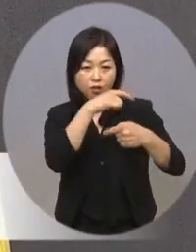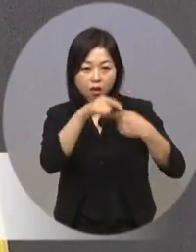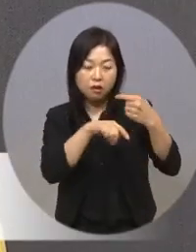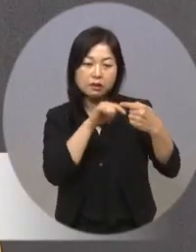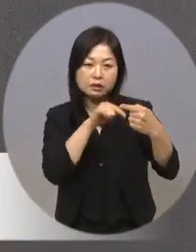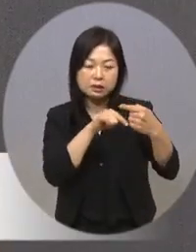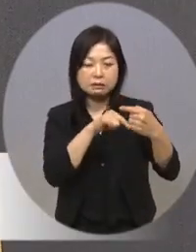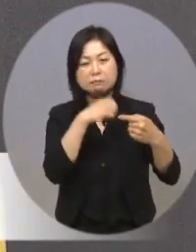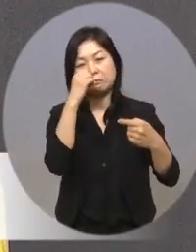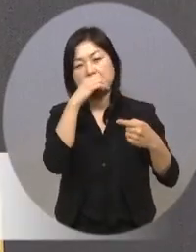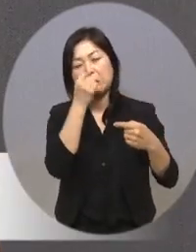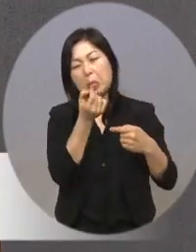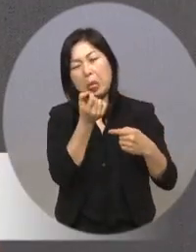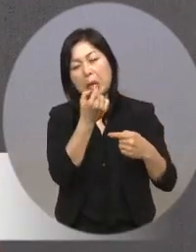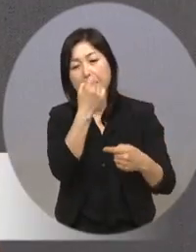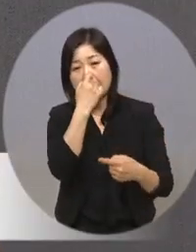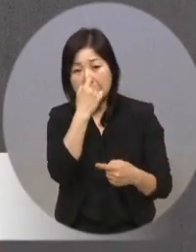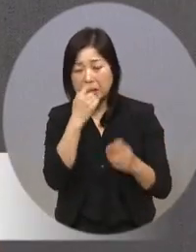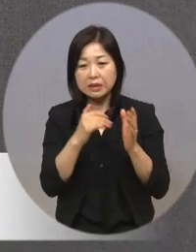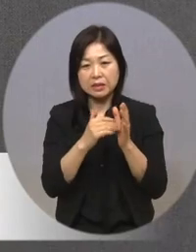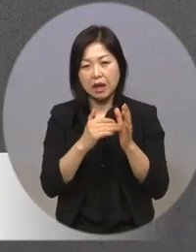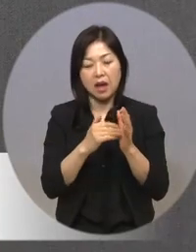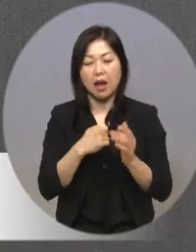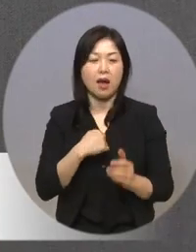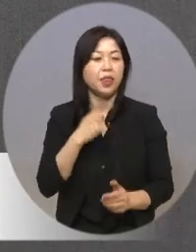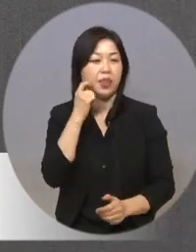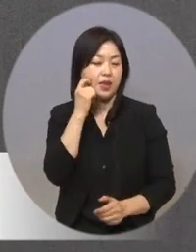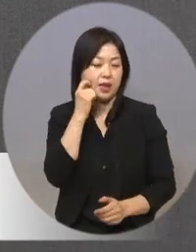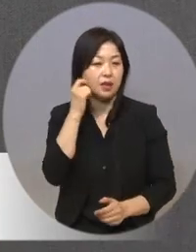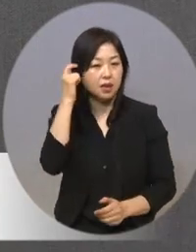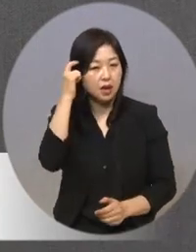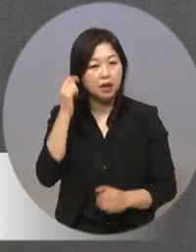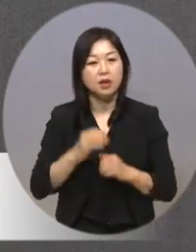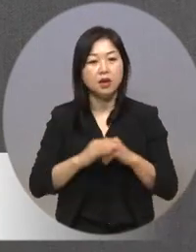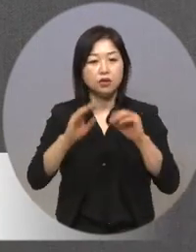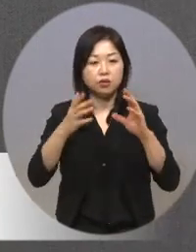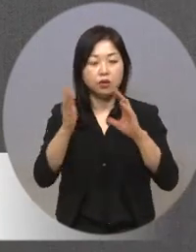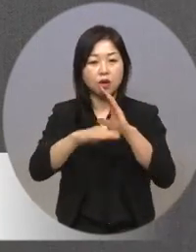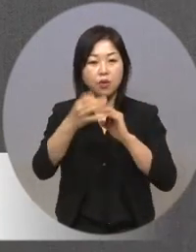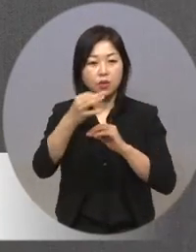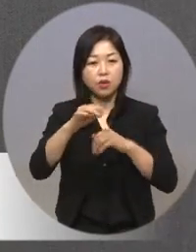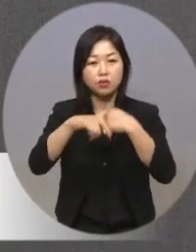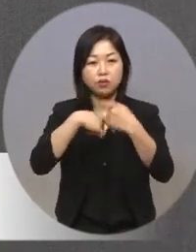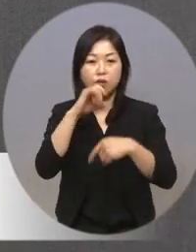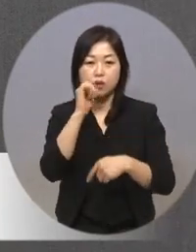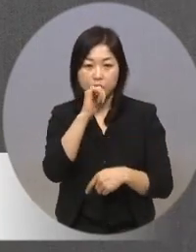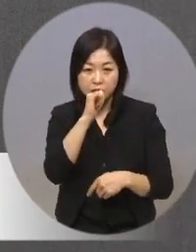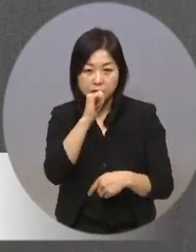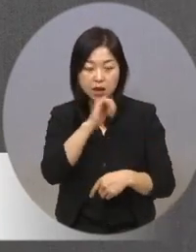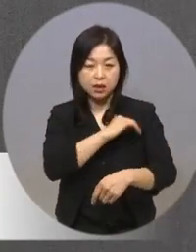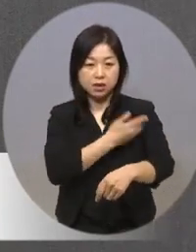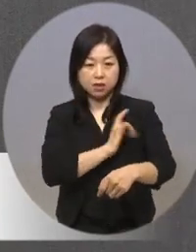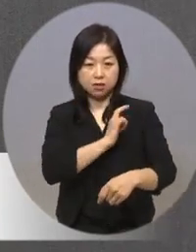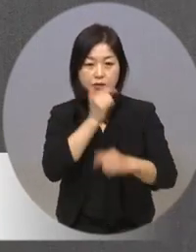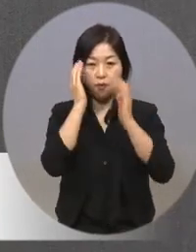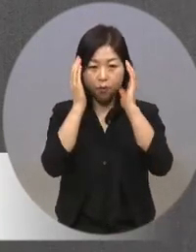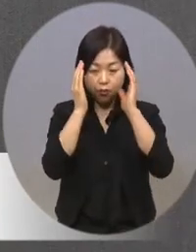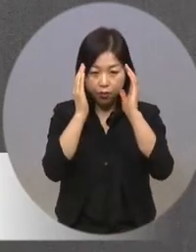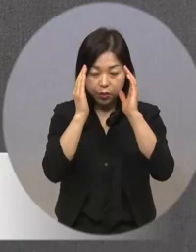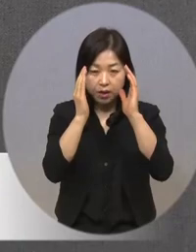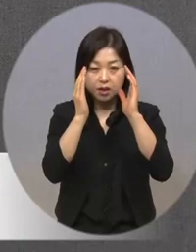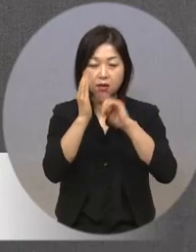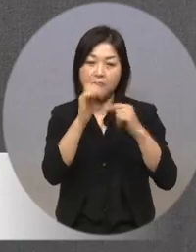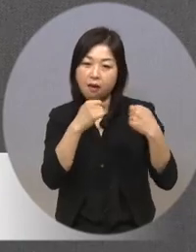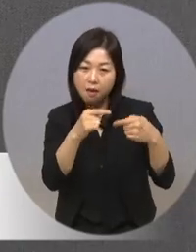뭔가 언어를 갖고 하면 안 되겠다 싶어서 제가 국가공인 수어 통역사 자격증 공부도 하게 되었고 네, 그렇게 도전을